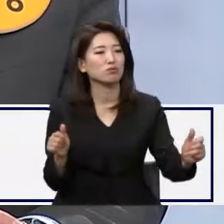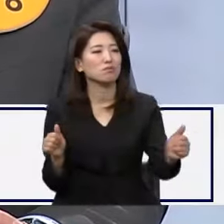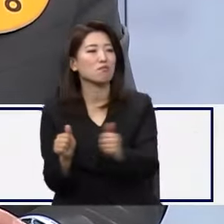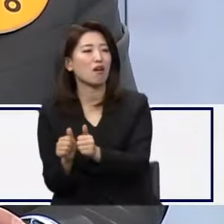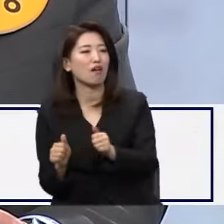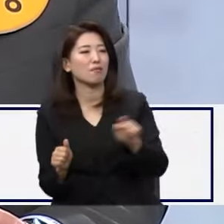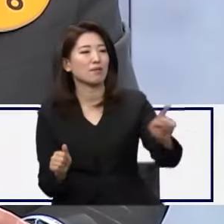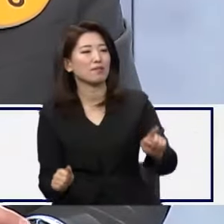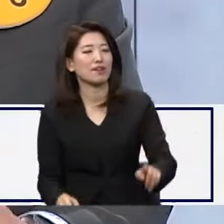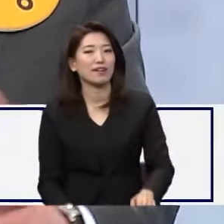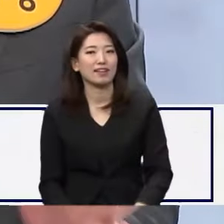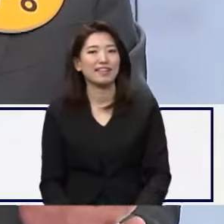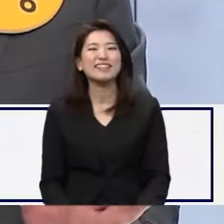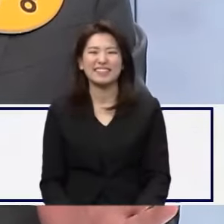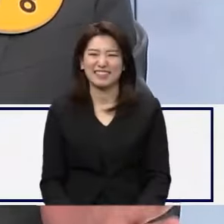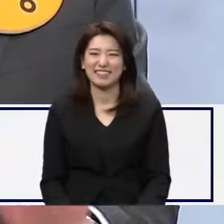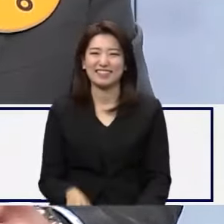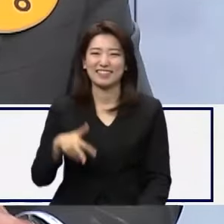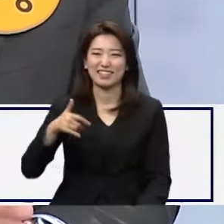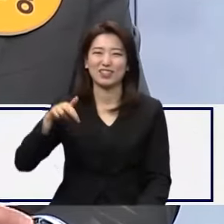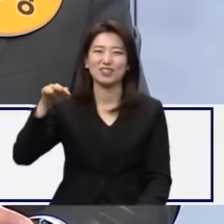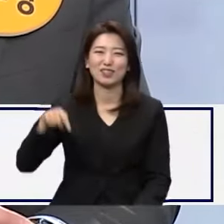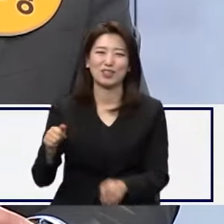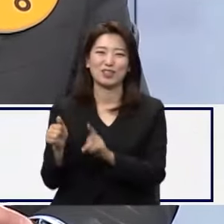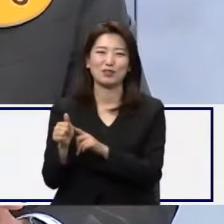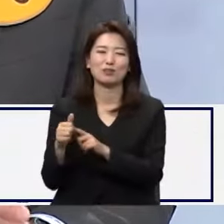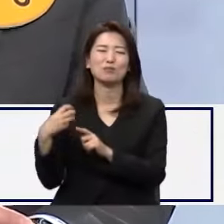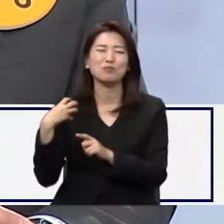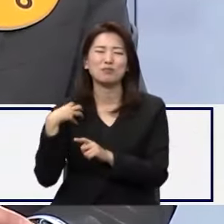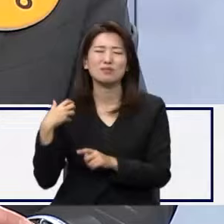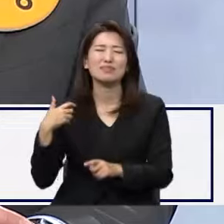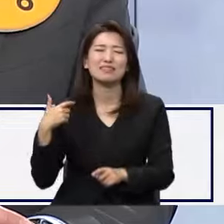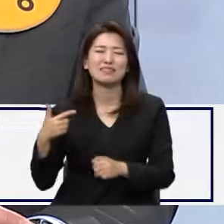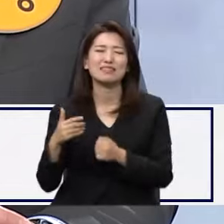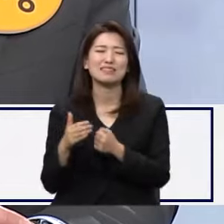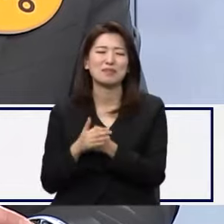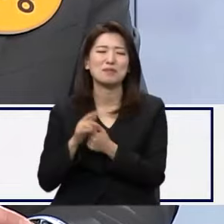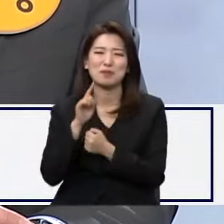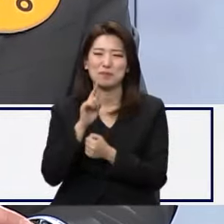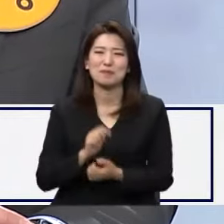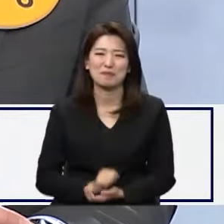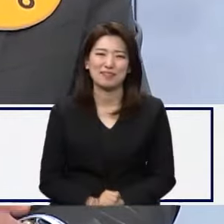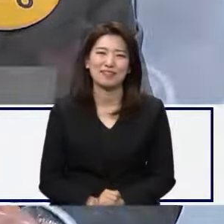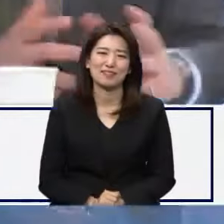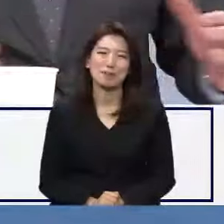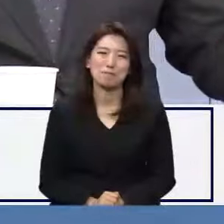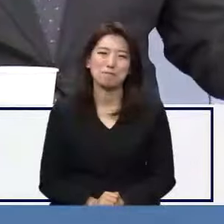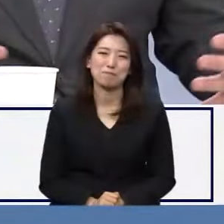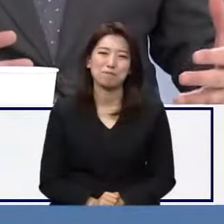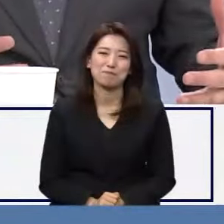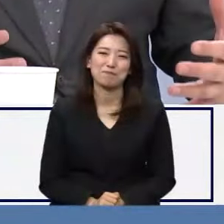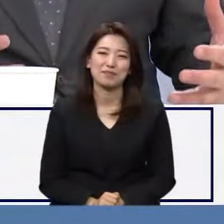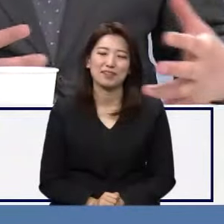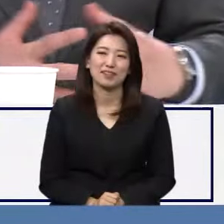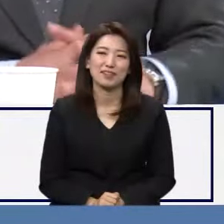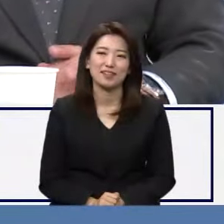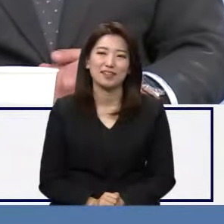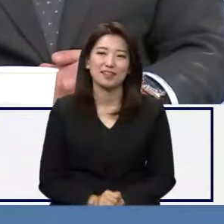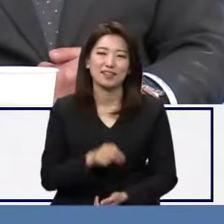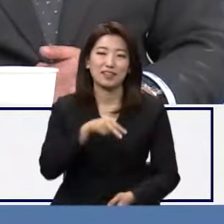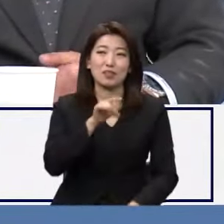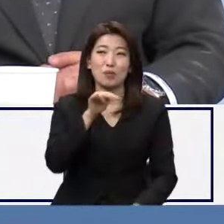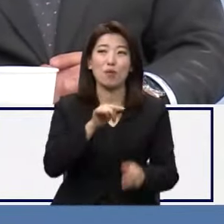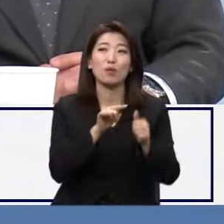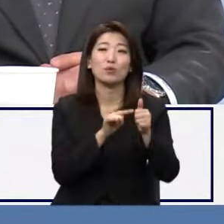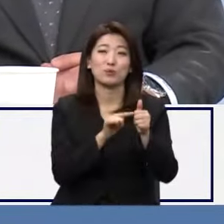부담스러울 거예요 왜냐면 오선 의원에다 부산 시장을 했잖아요 그러니까 사실은 부산 시장을 했다는 거는 사실 부산 전체에 대한 어떤 경쟁력을